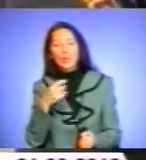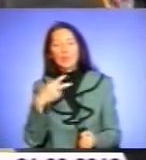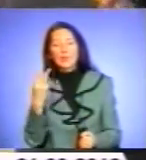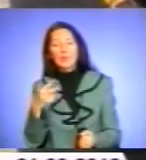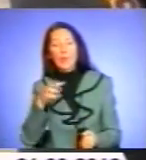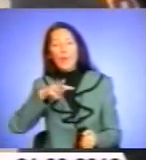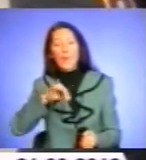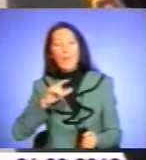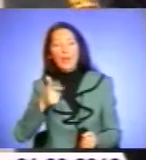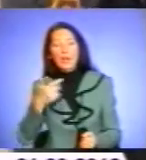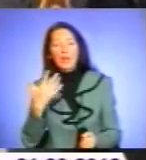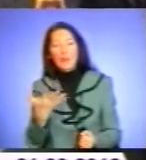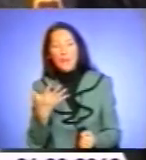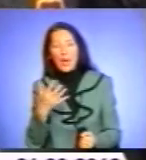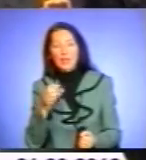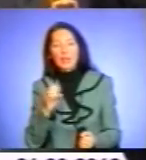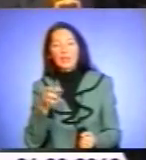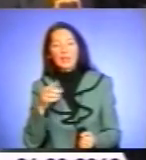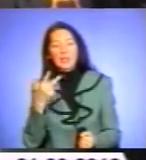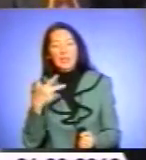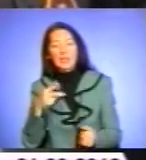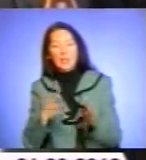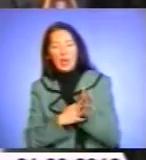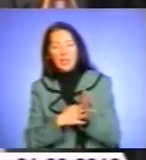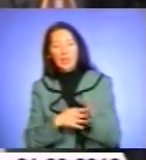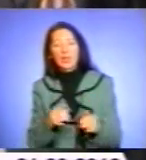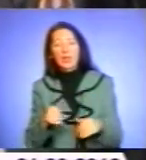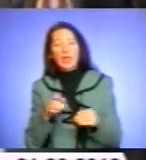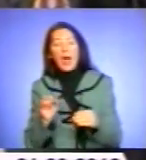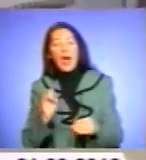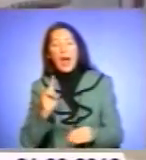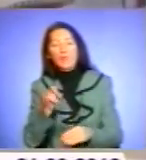також 5 Л-39. Загалом цього року на авіаремонтних